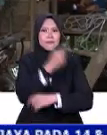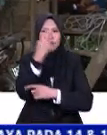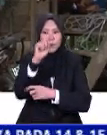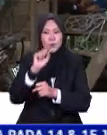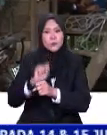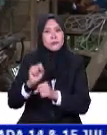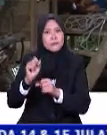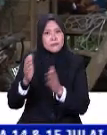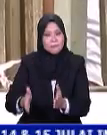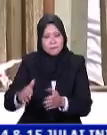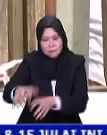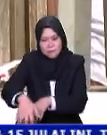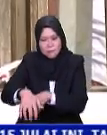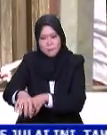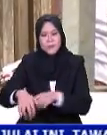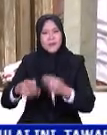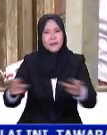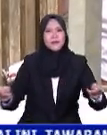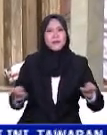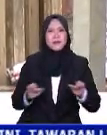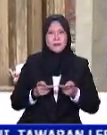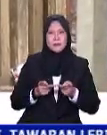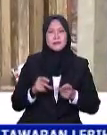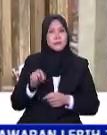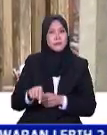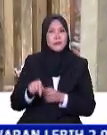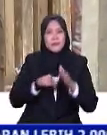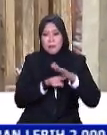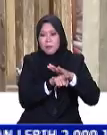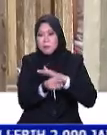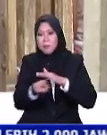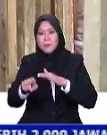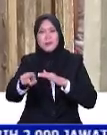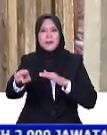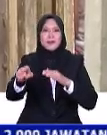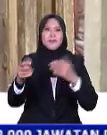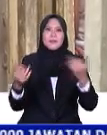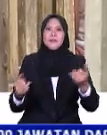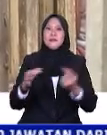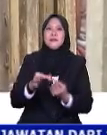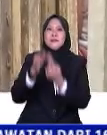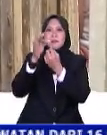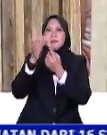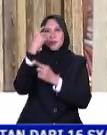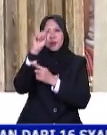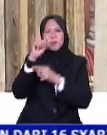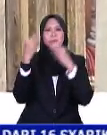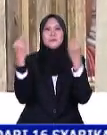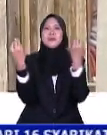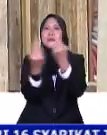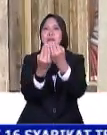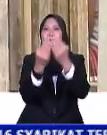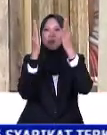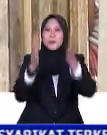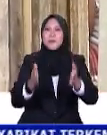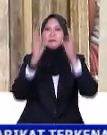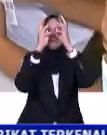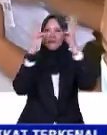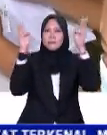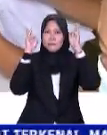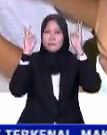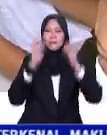pekebun kecil di seluruh kawasan, terutamanya di pedalaman, khusus untuk masyarakat orang asli. Sehingga